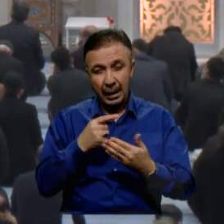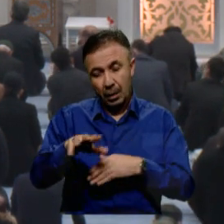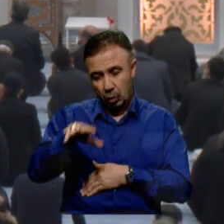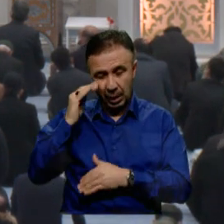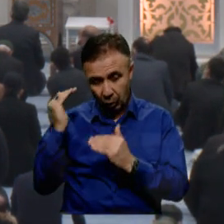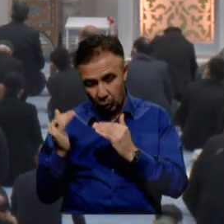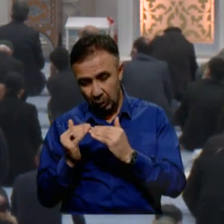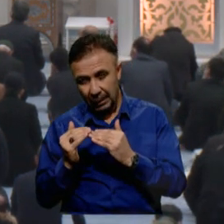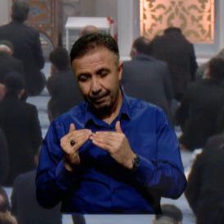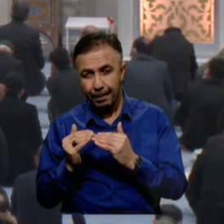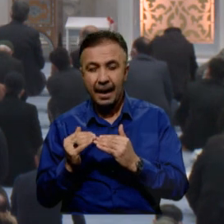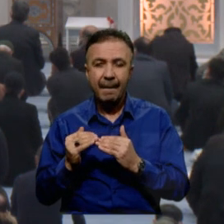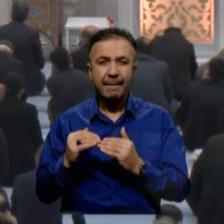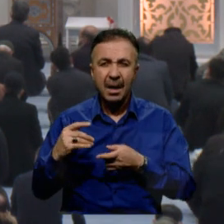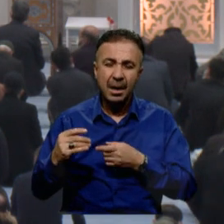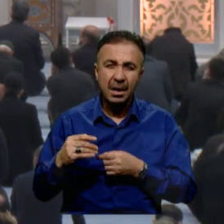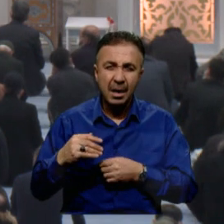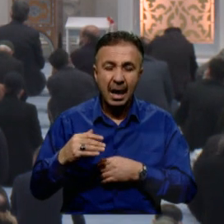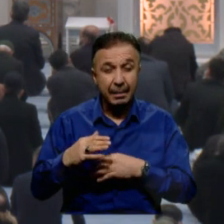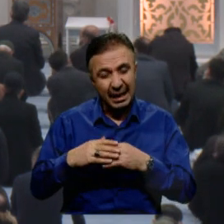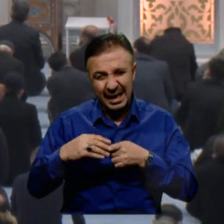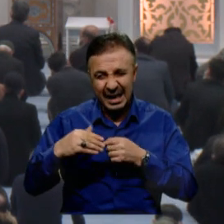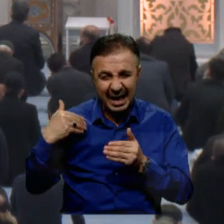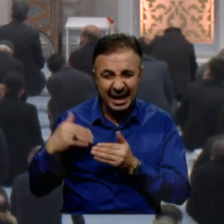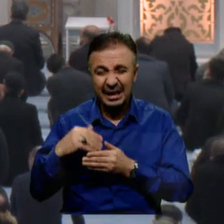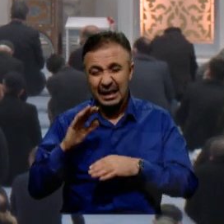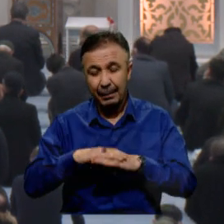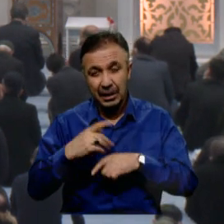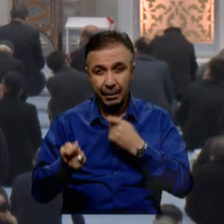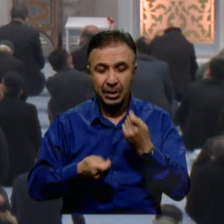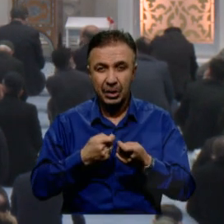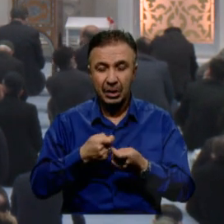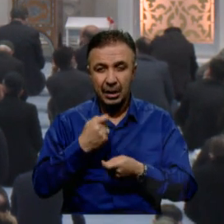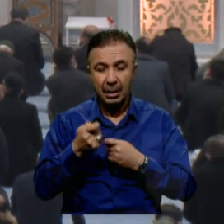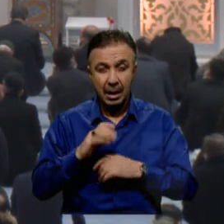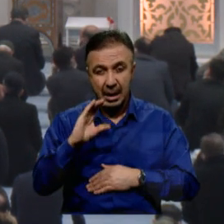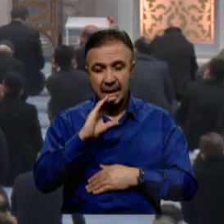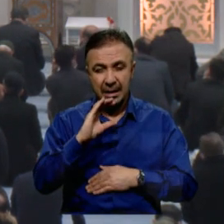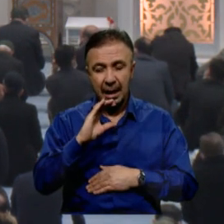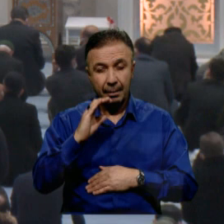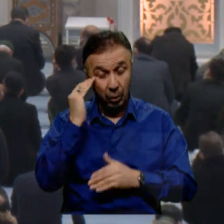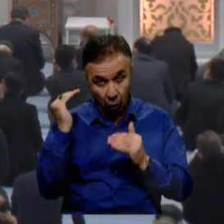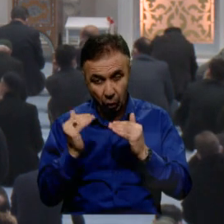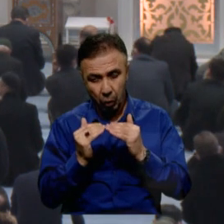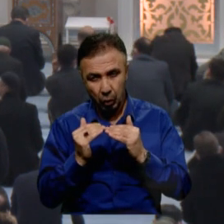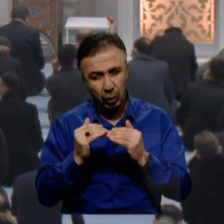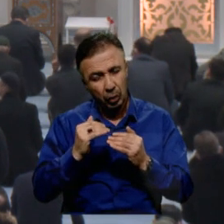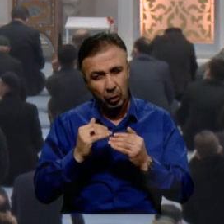elimizden geldiği kadar yapacağımız işi standartlara uygun en güzel şekilde yapmaya gayret